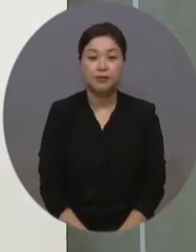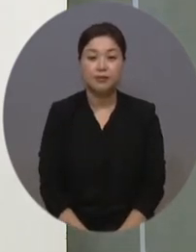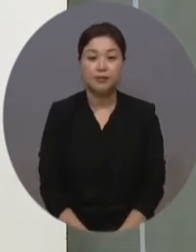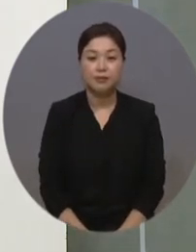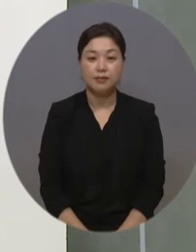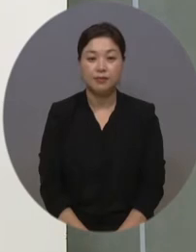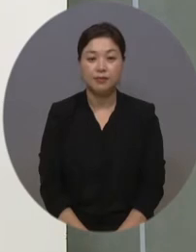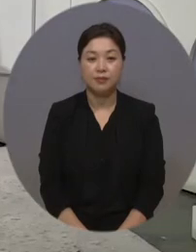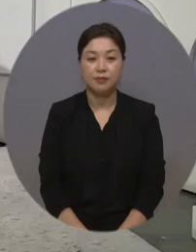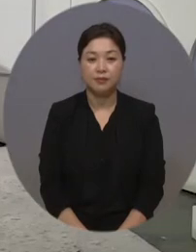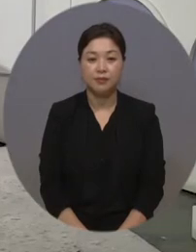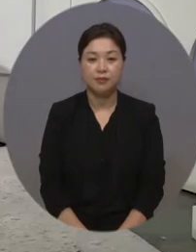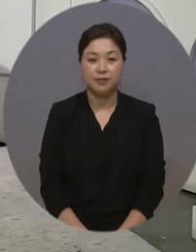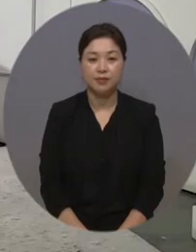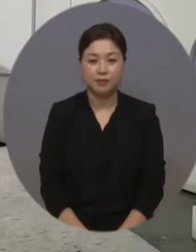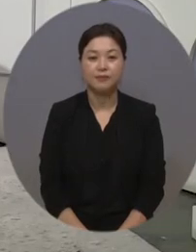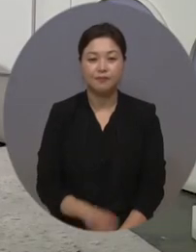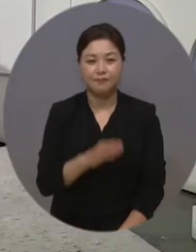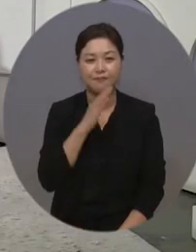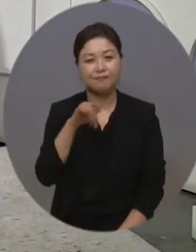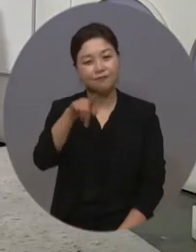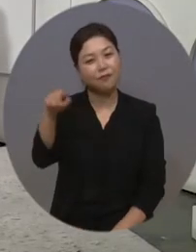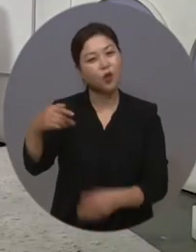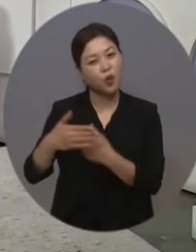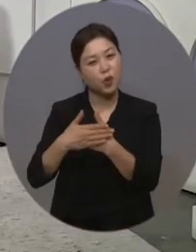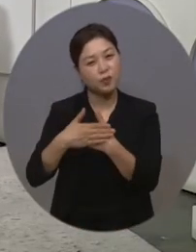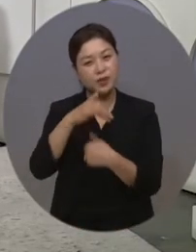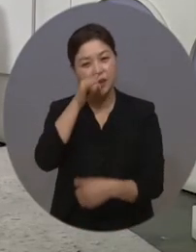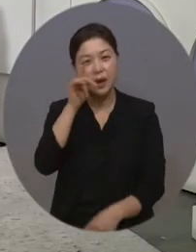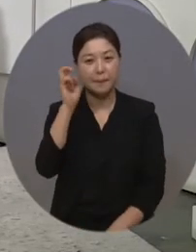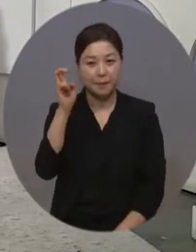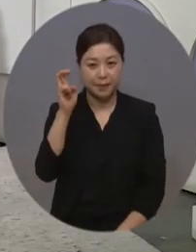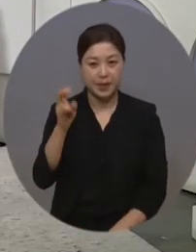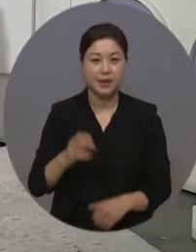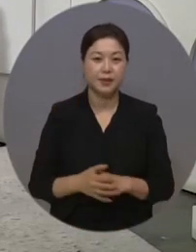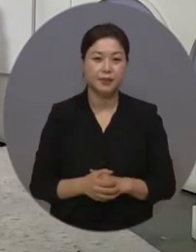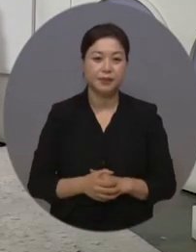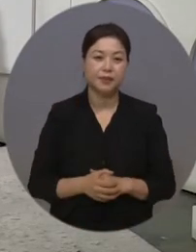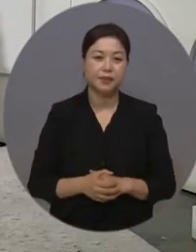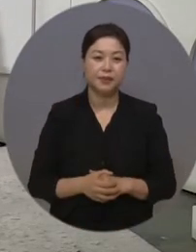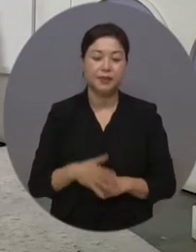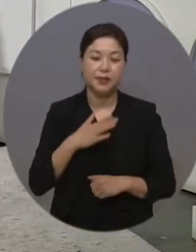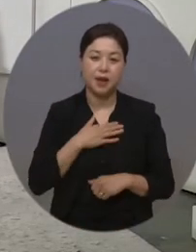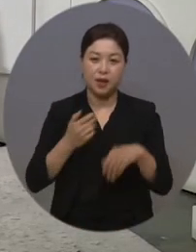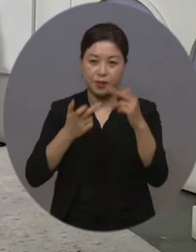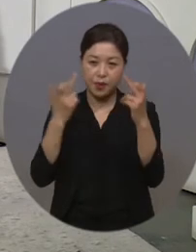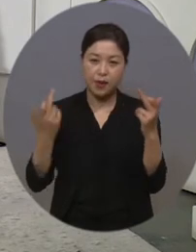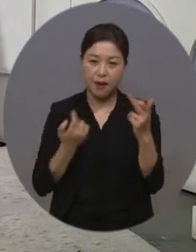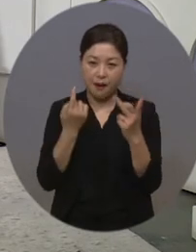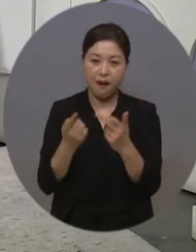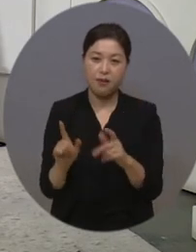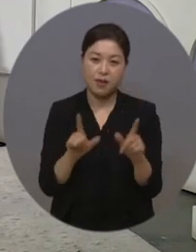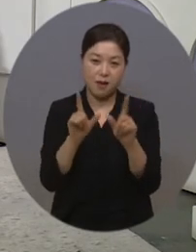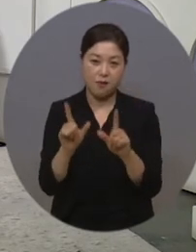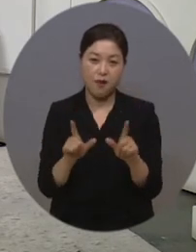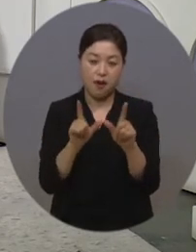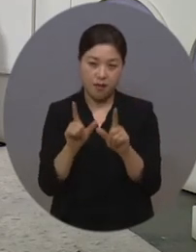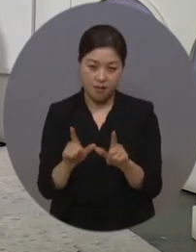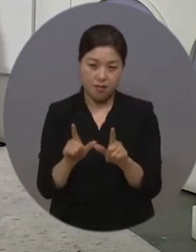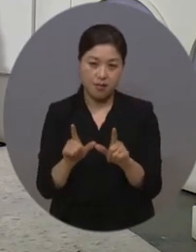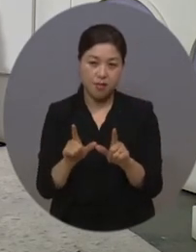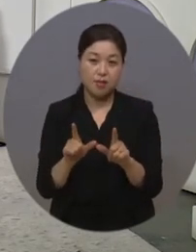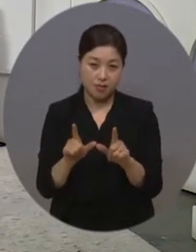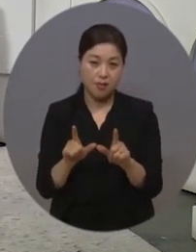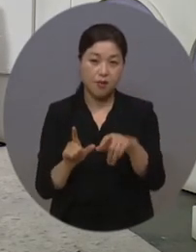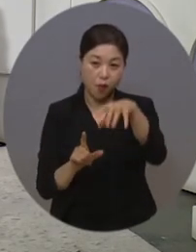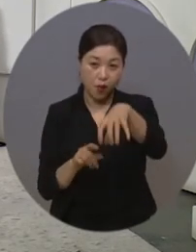아마 그것도 좀 영향이 있는지도 모르겠습니다. 제가 이제 그걸 한 지가 그럭저럭 한 20년 그렇죠? 그 터를 잡고 네.